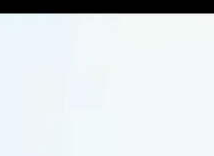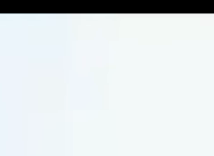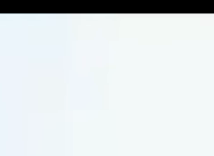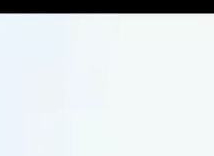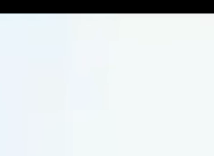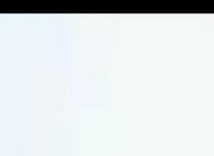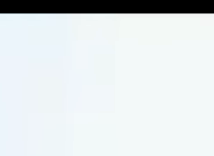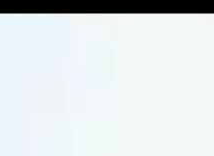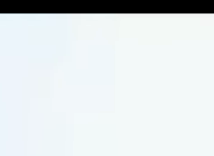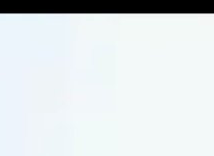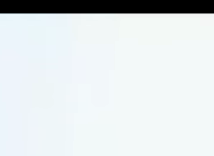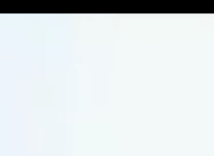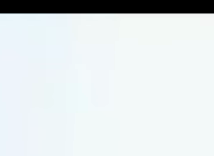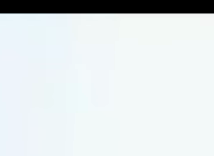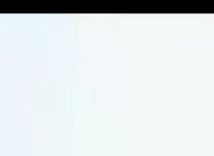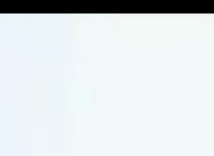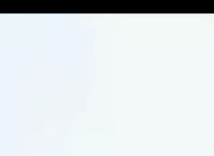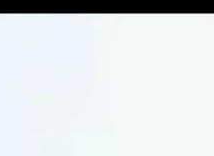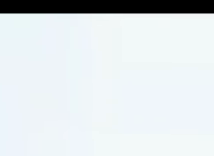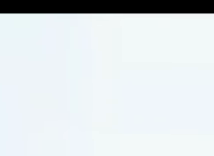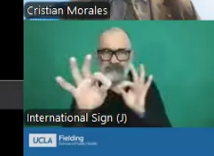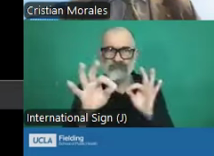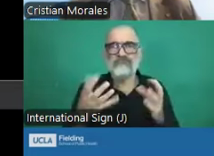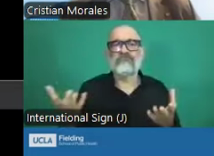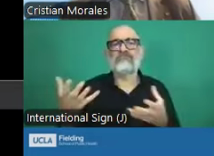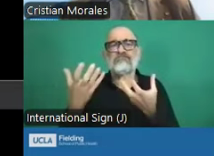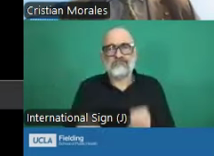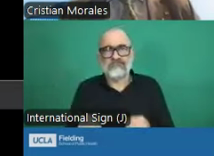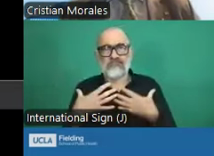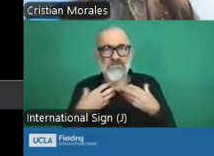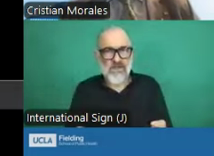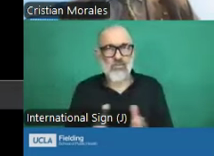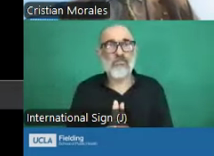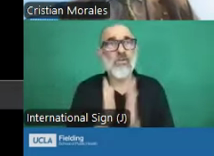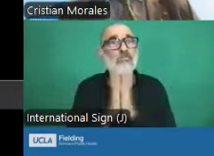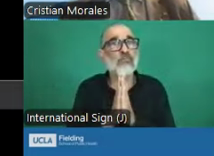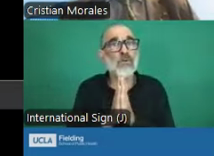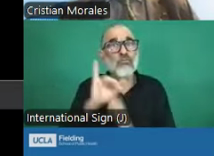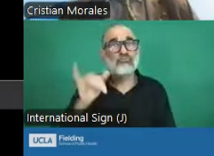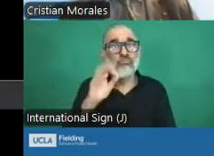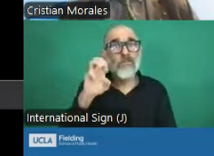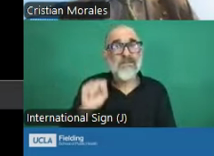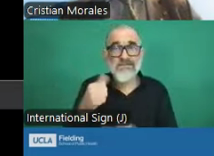la mesure et des indicateurs intégrés. James, vous avez la parole.